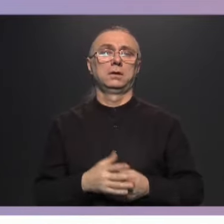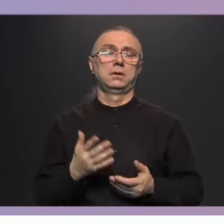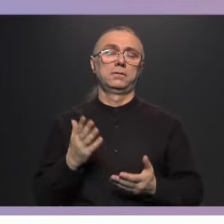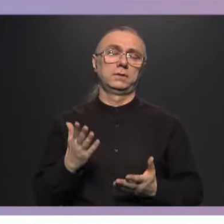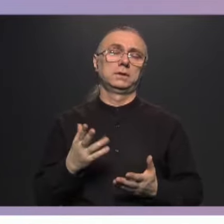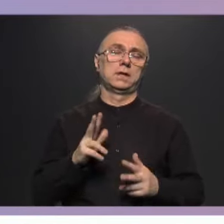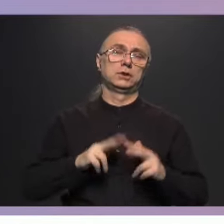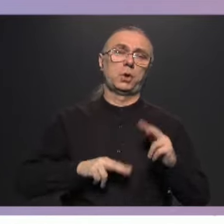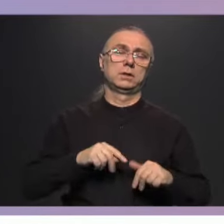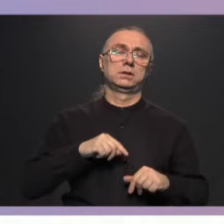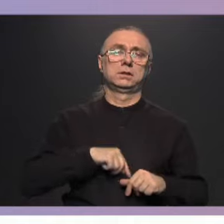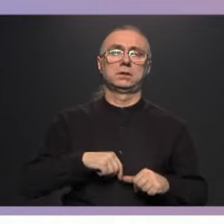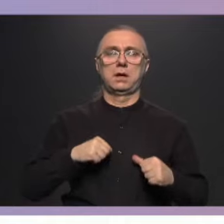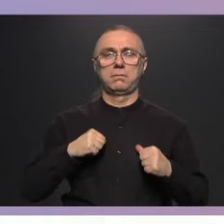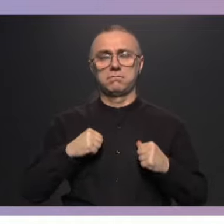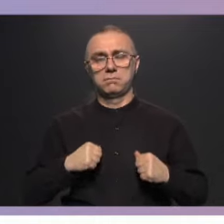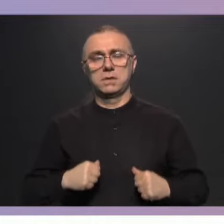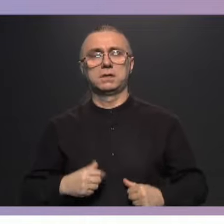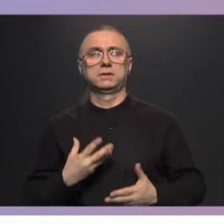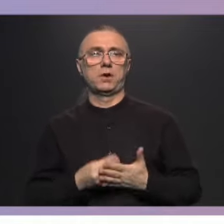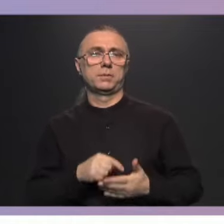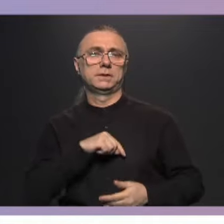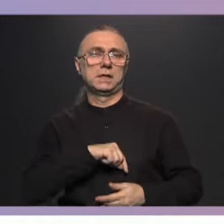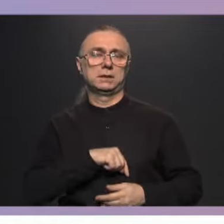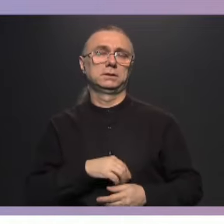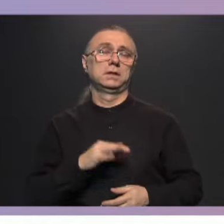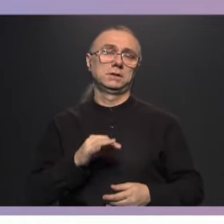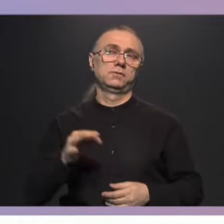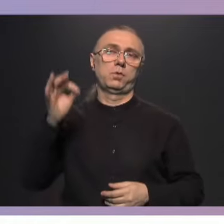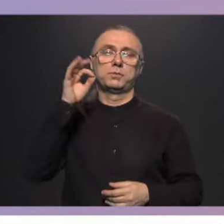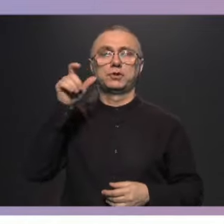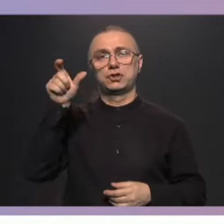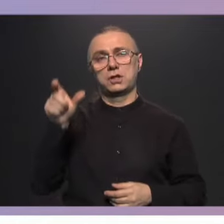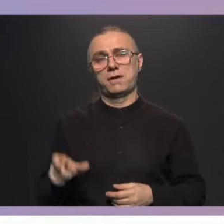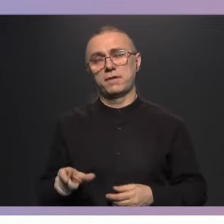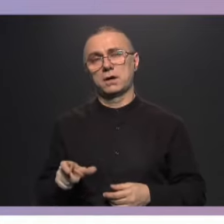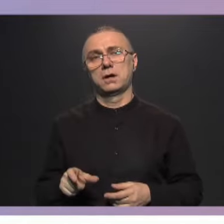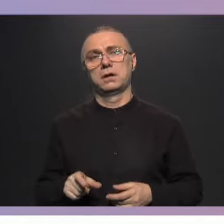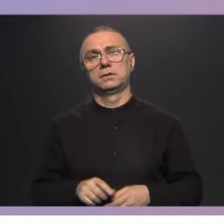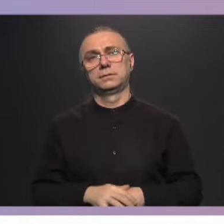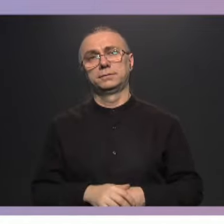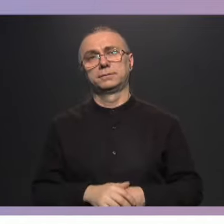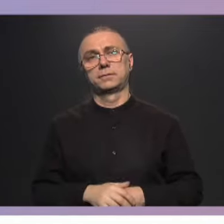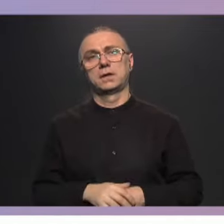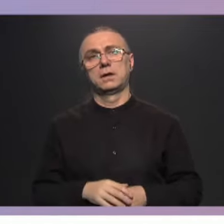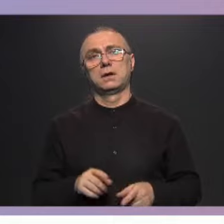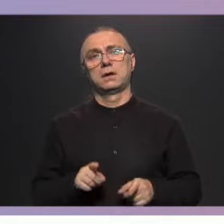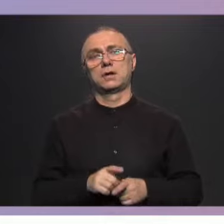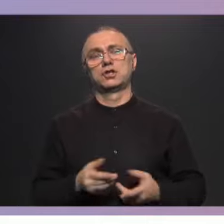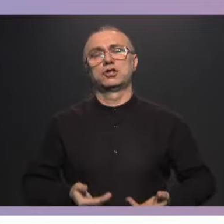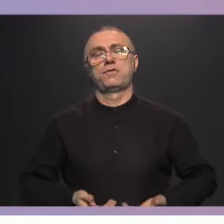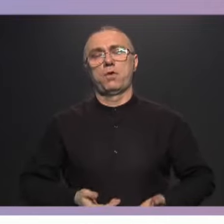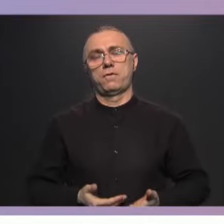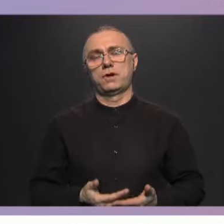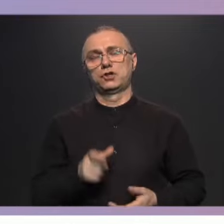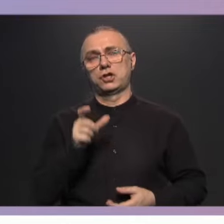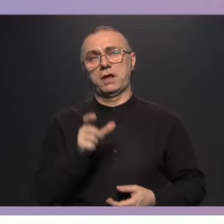мир, настроив на мир свое сердце, вспомнить человека, как живого человека в жизни